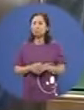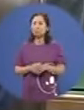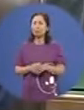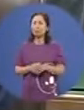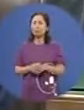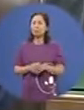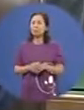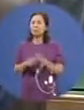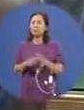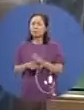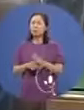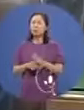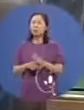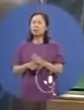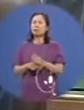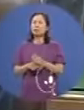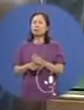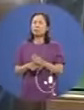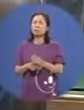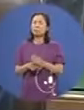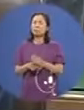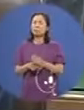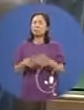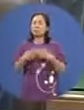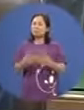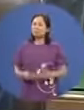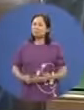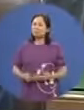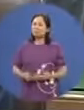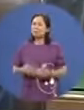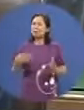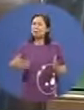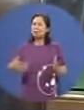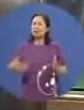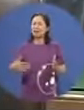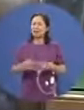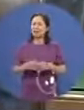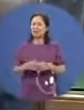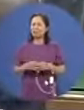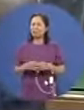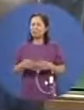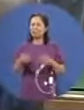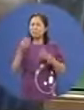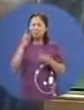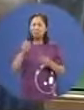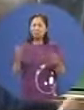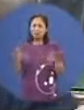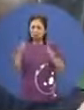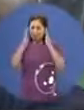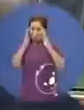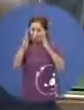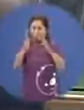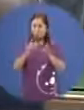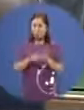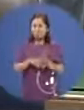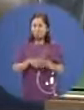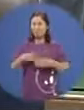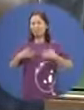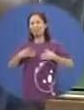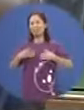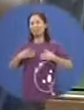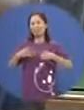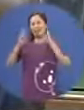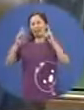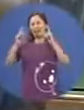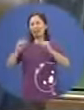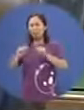その妊娠とか子育てとかそういうのをやらないで、仕事一生懸命やろうとか、まずは楽しもうとか、